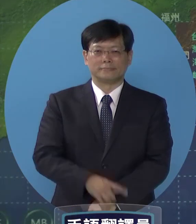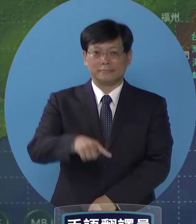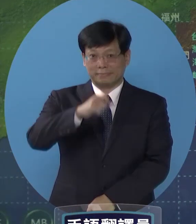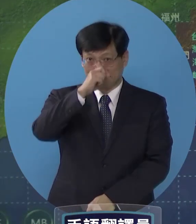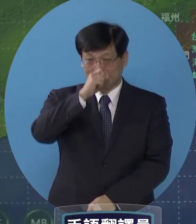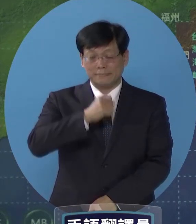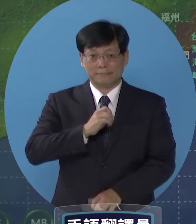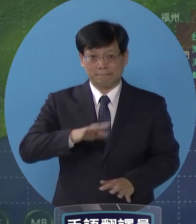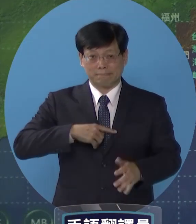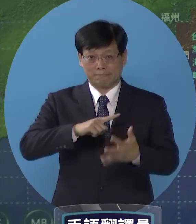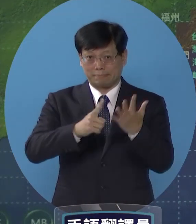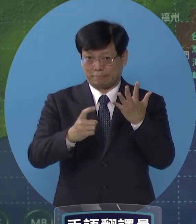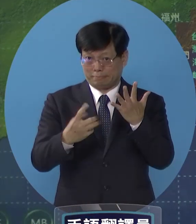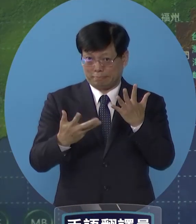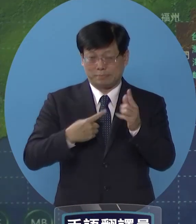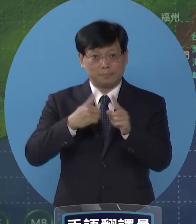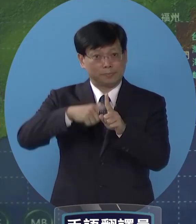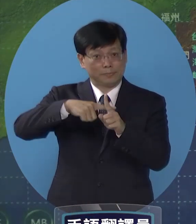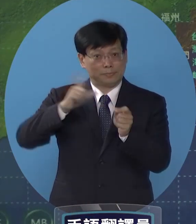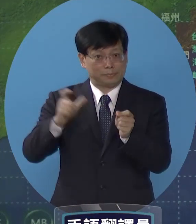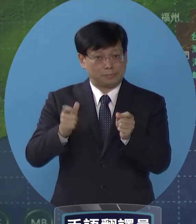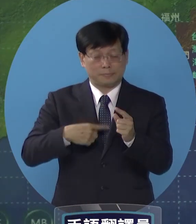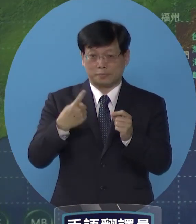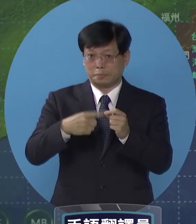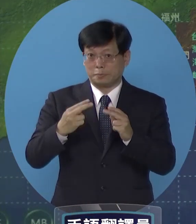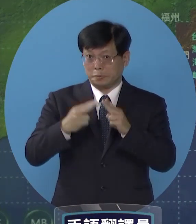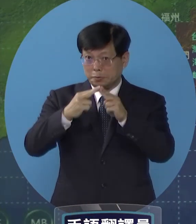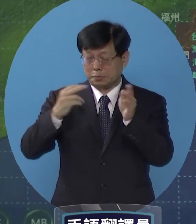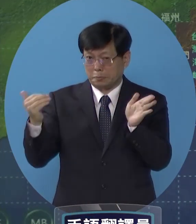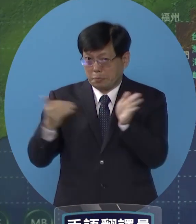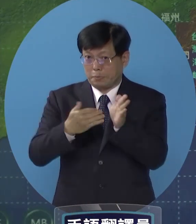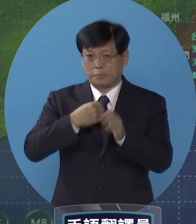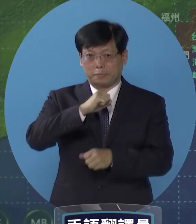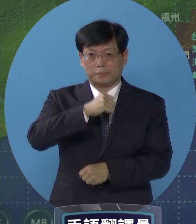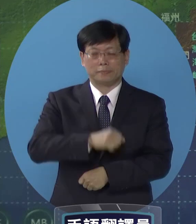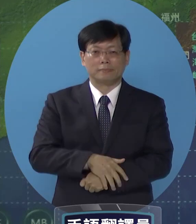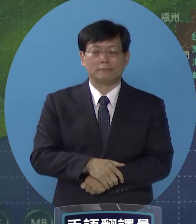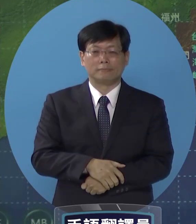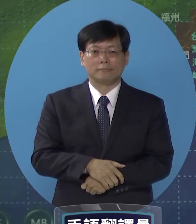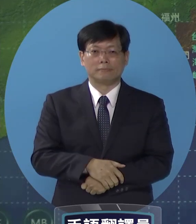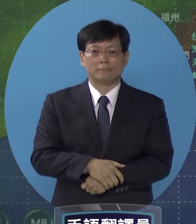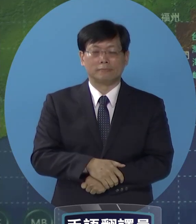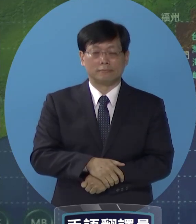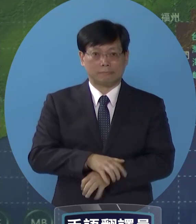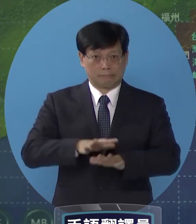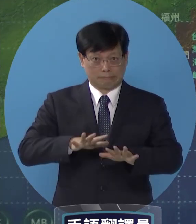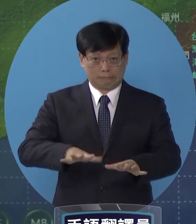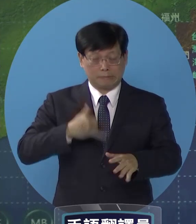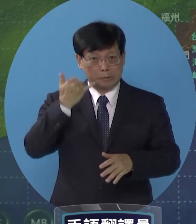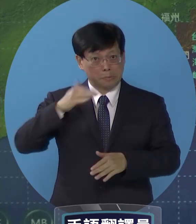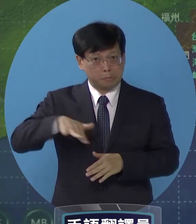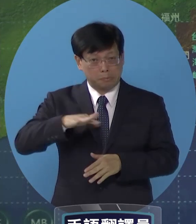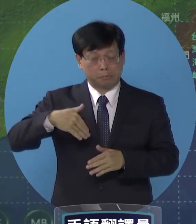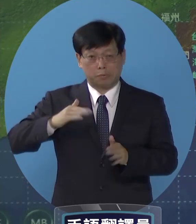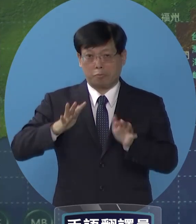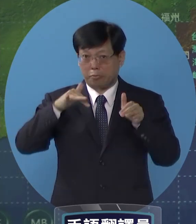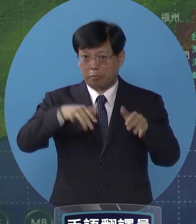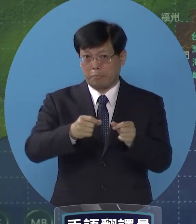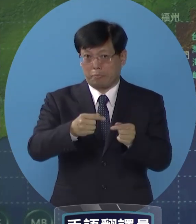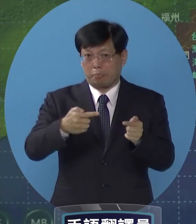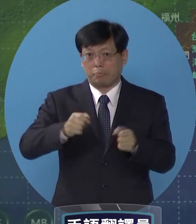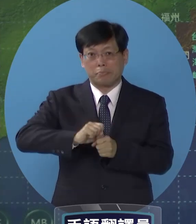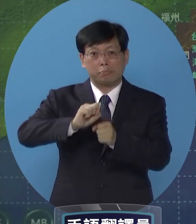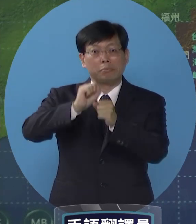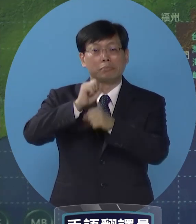大家好，第十八号中度台风米塔正逐渐接近台湾当中，各地海面的风浪已经明显的增